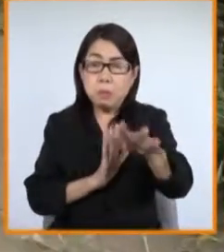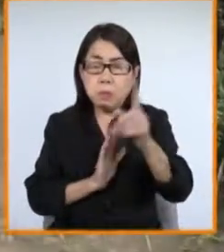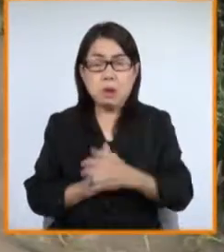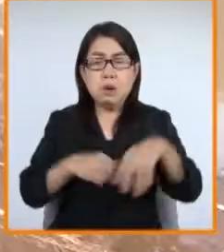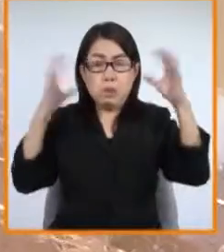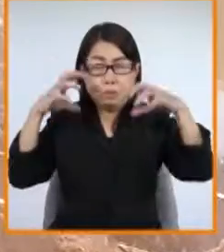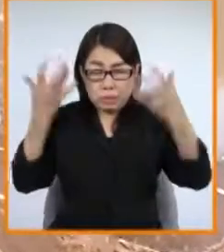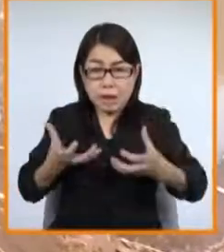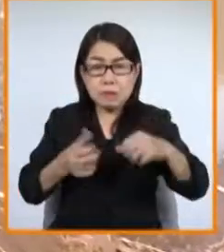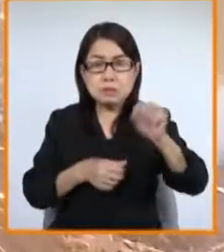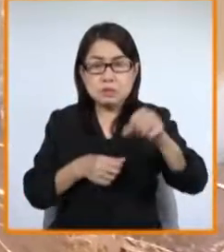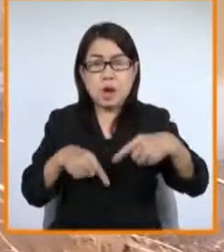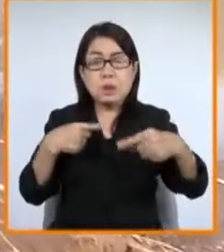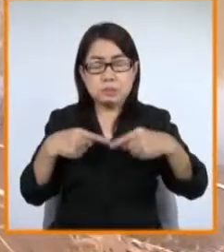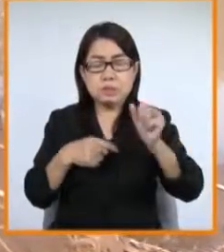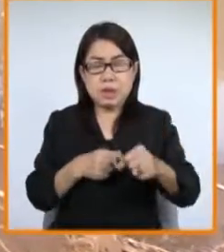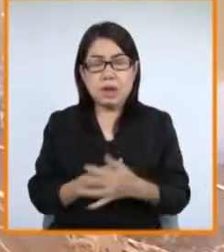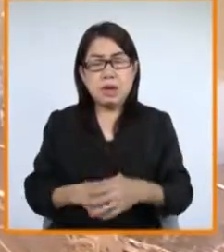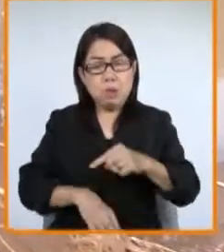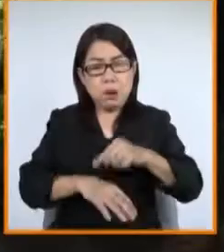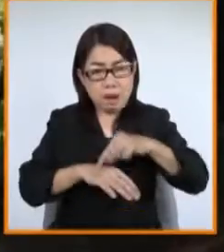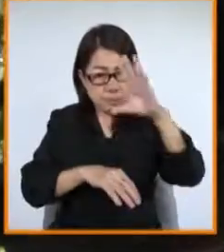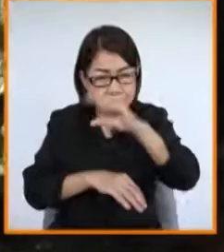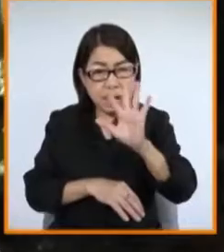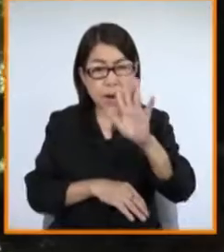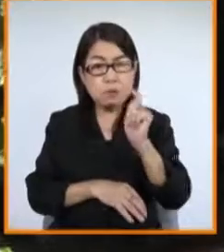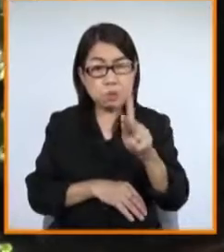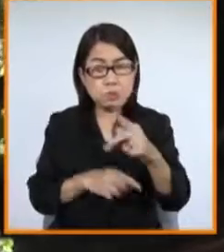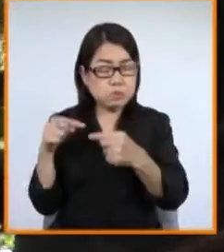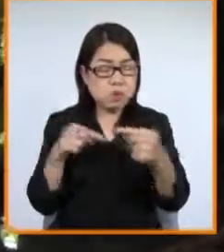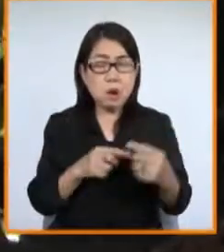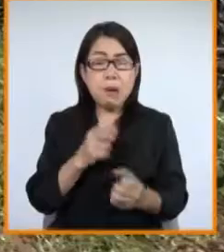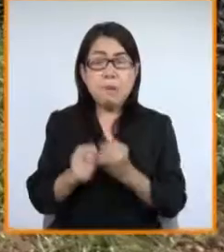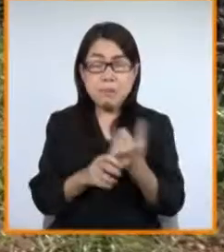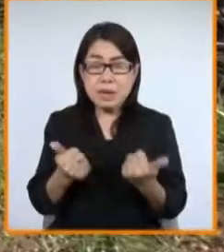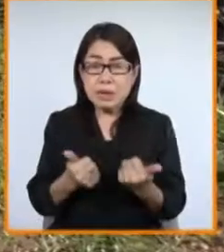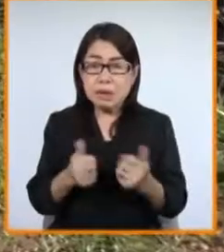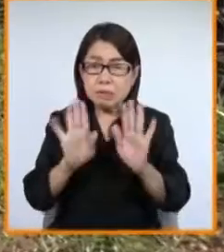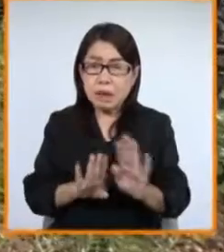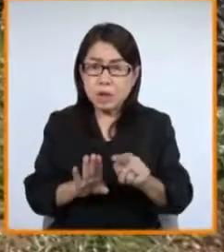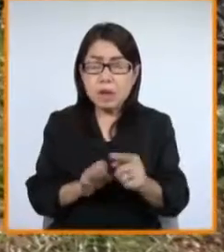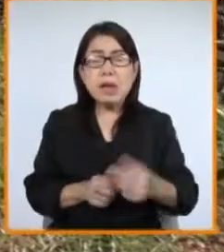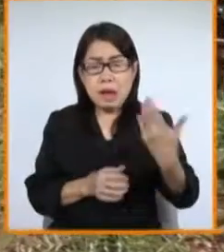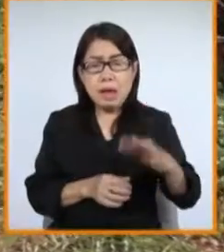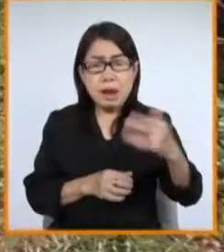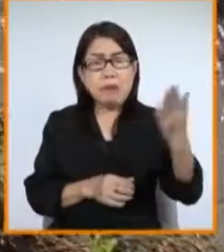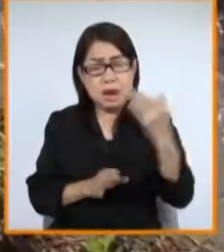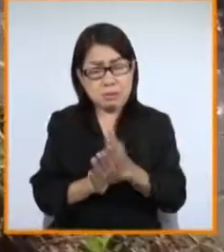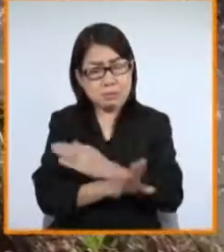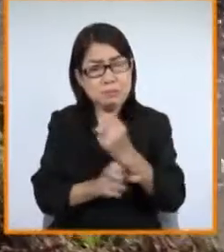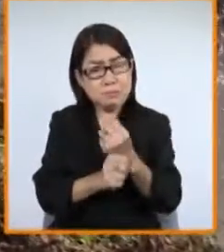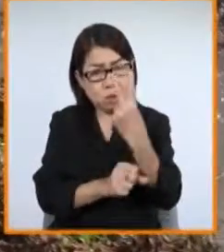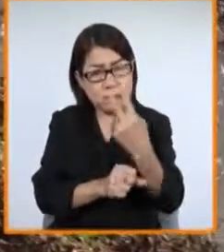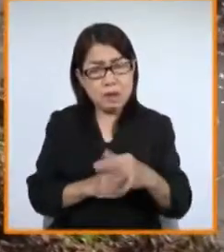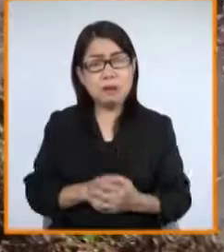ตกหนักเลยเหรอคือ ตกหนักครับตั้งแต่ห้าทุ่มอ่ะ แล้วปีนี้เนี่ยมันเคยเป็นแบบนี้มาก่อนไหม เป็นมาก่อน2ปีประมาณ